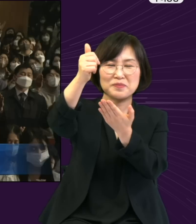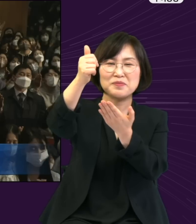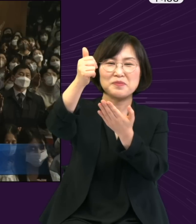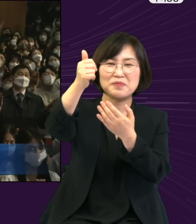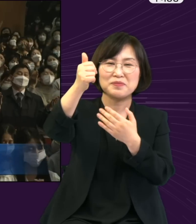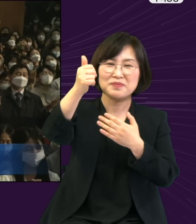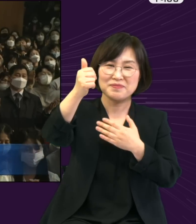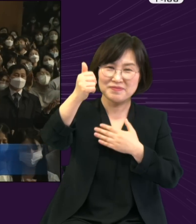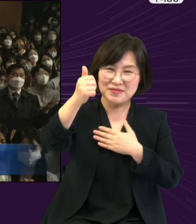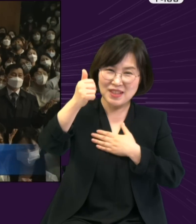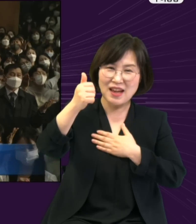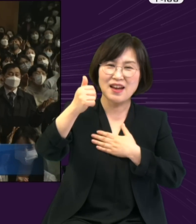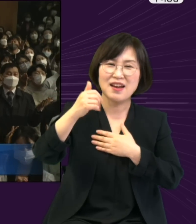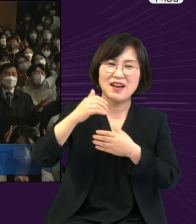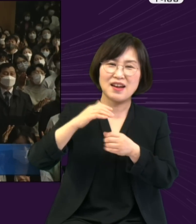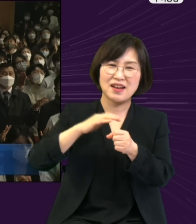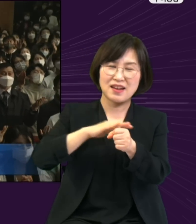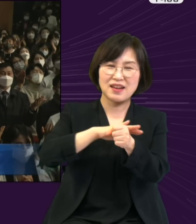사랑합니다.